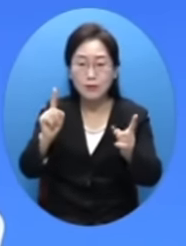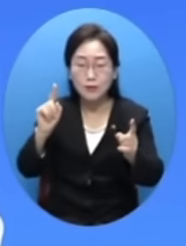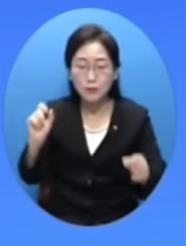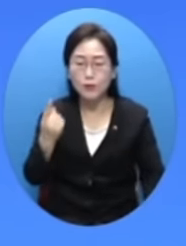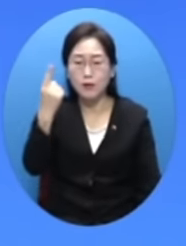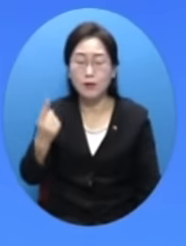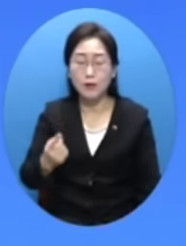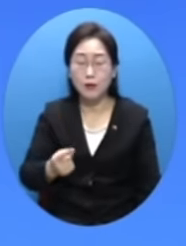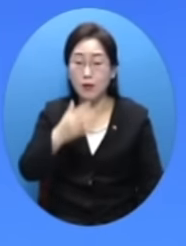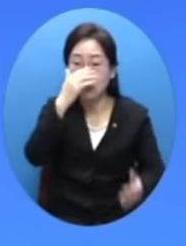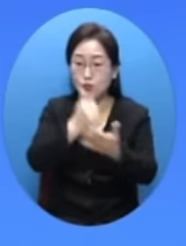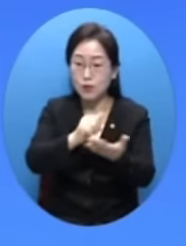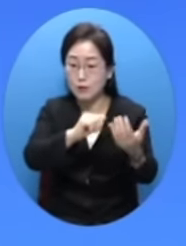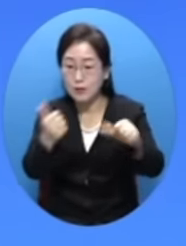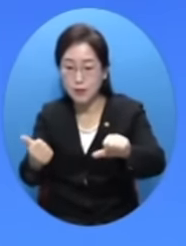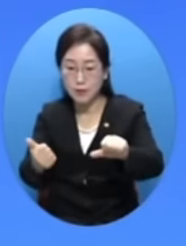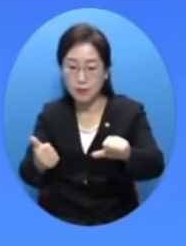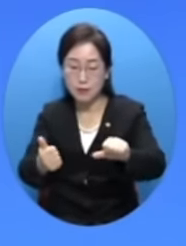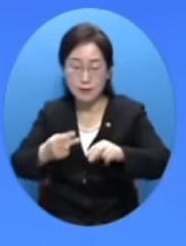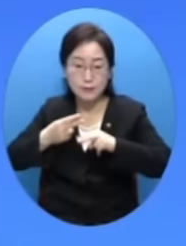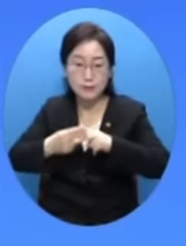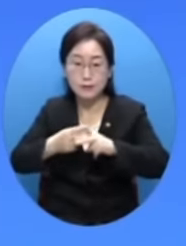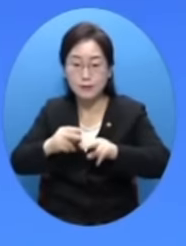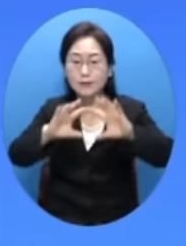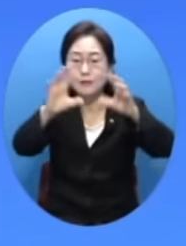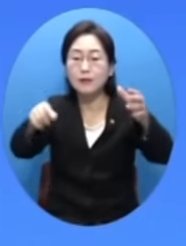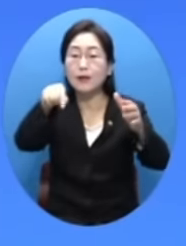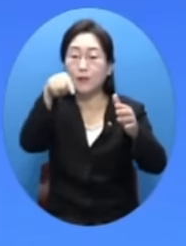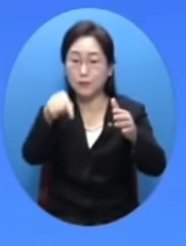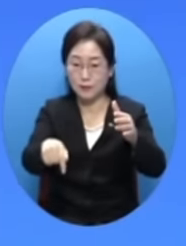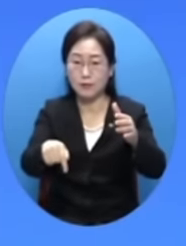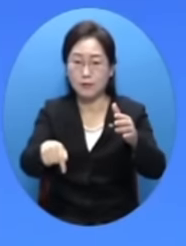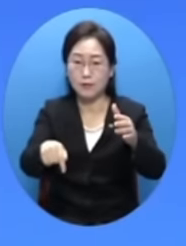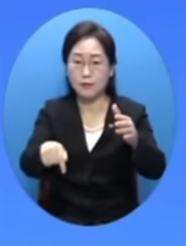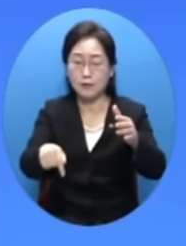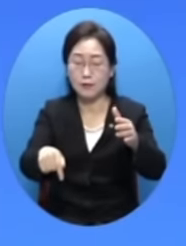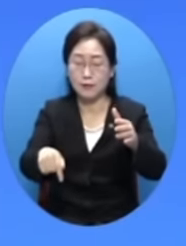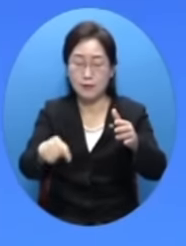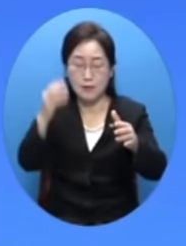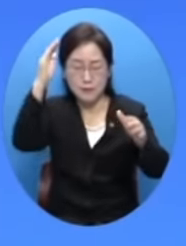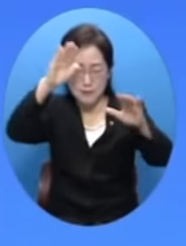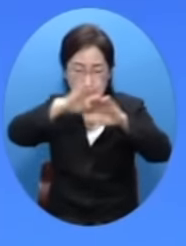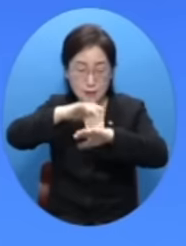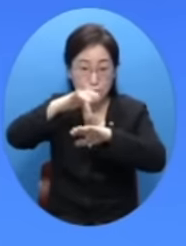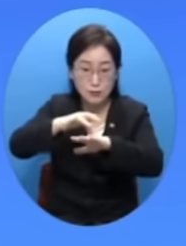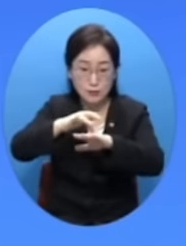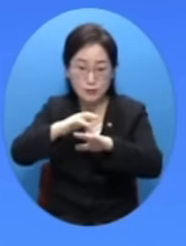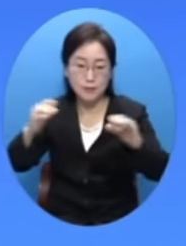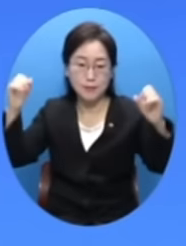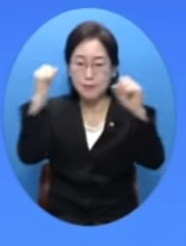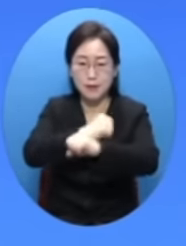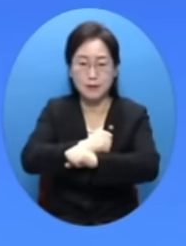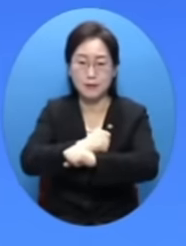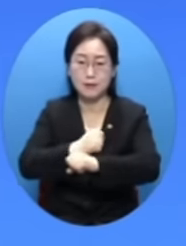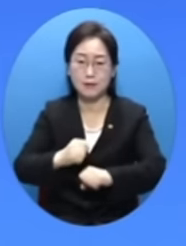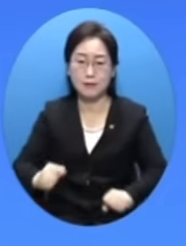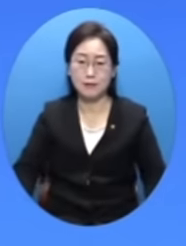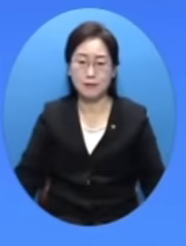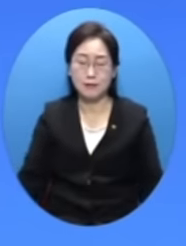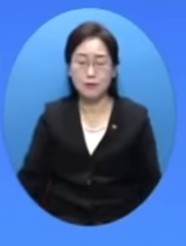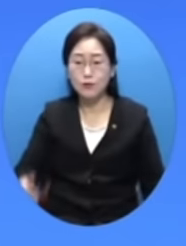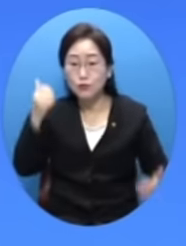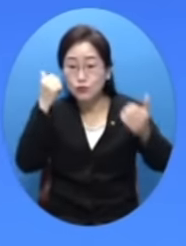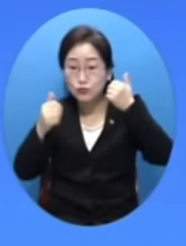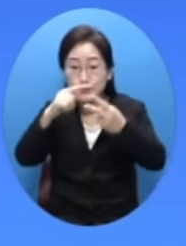죄와 사망이 지배하던 이 세상에 흑암의 권세가 무너지게 된 것입니다. 누구든지